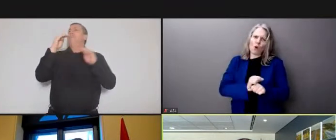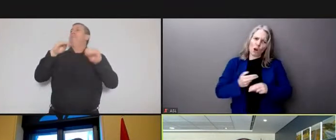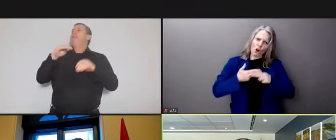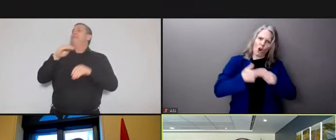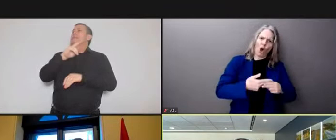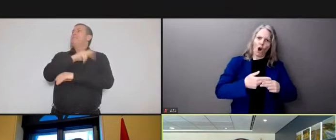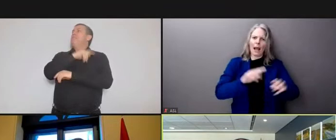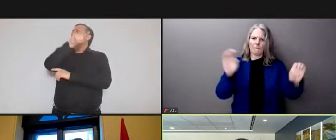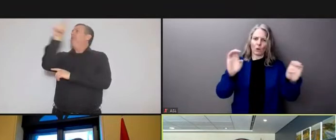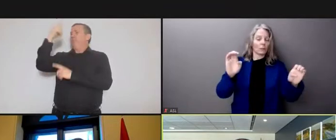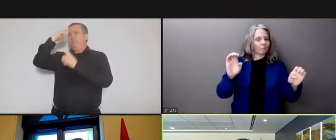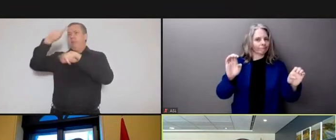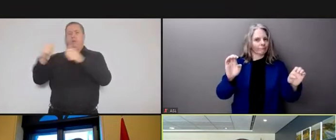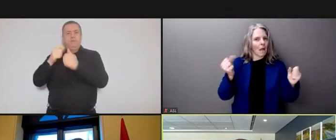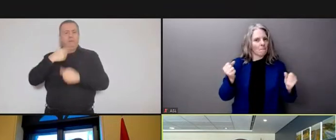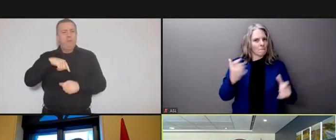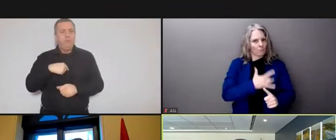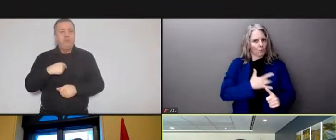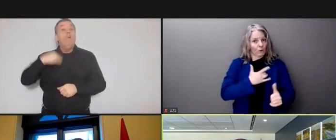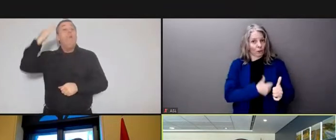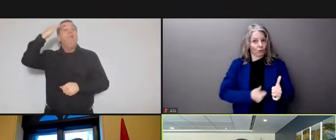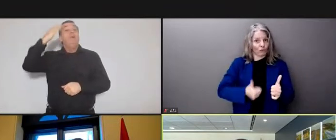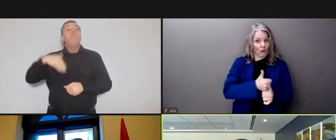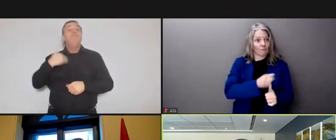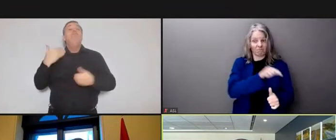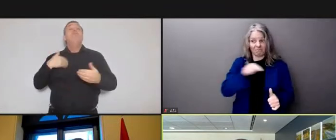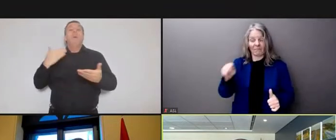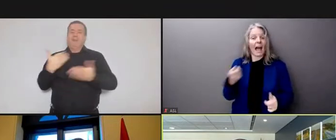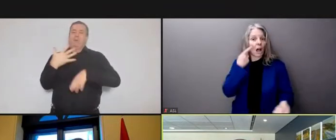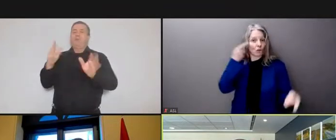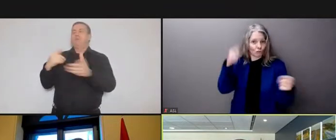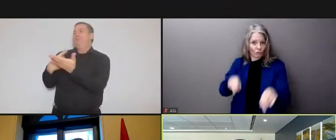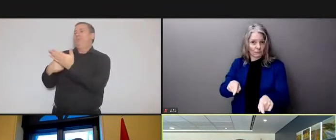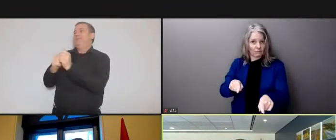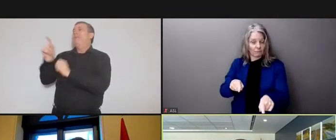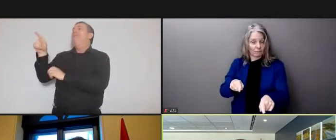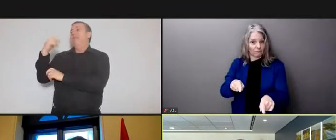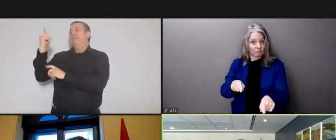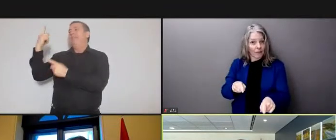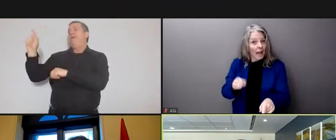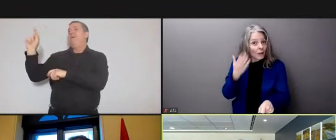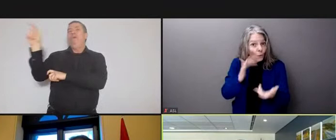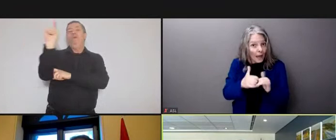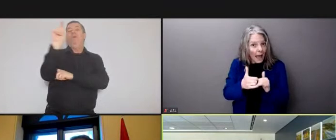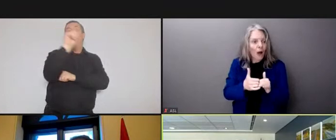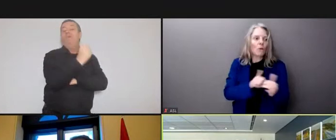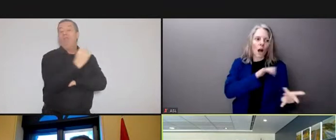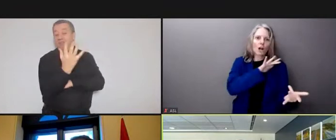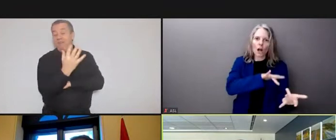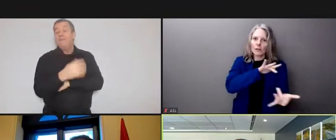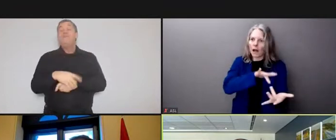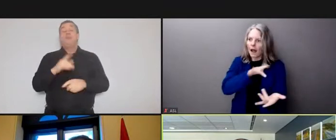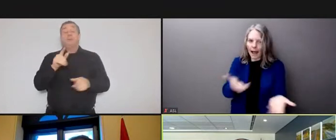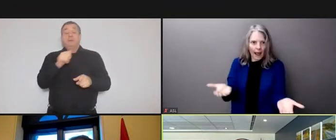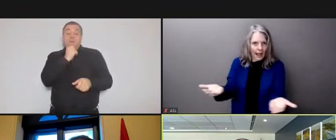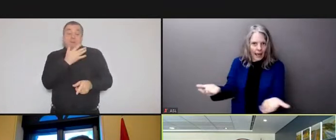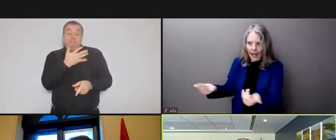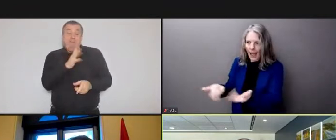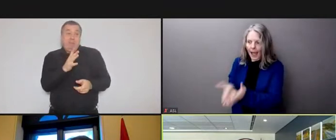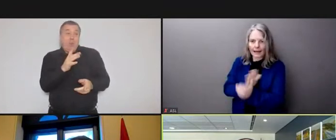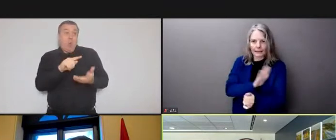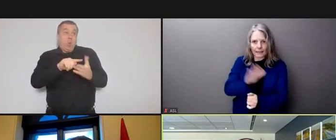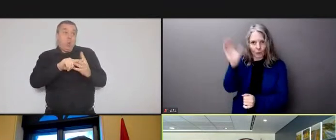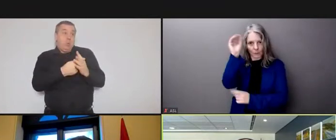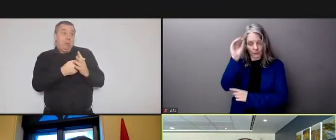nous le savons parce que nous les avons consulté bien que nous voyons des progrès vers la fin de l'occupation et des